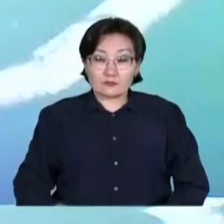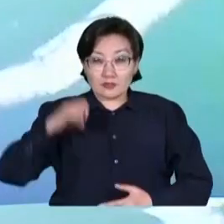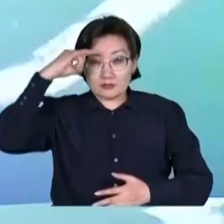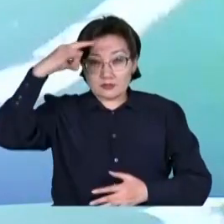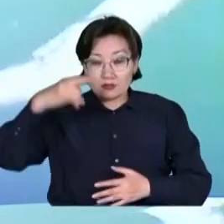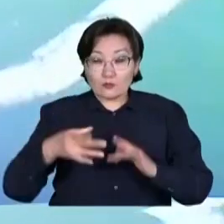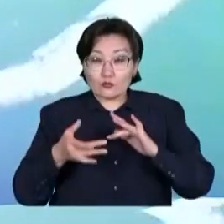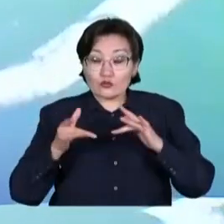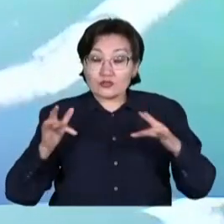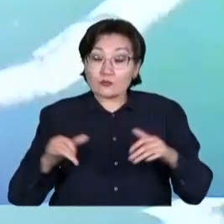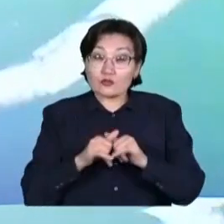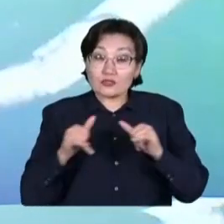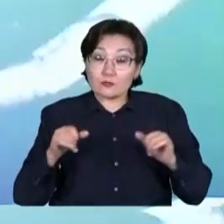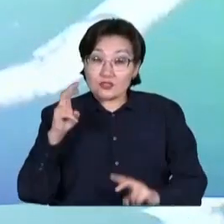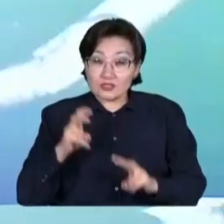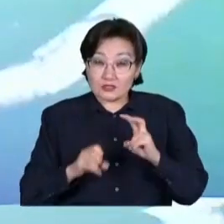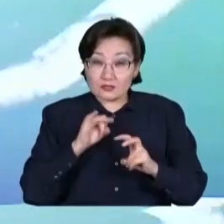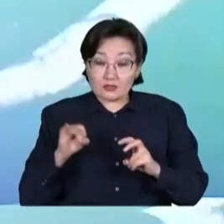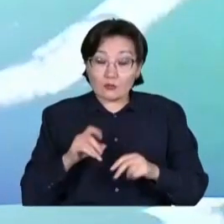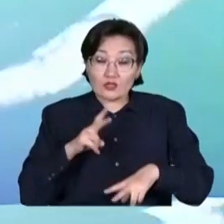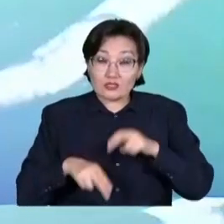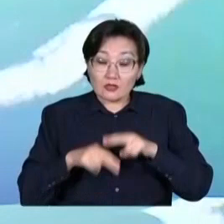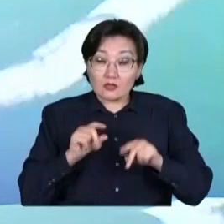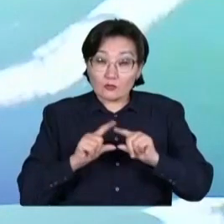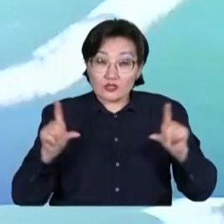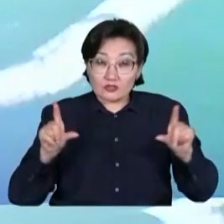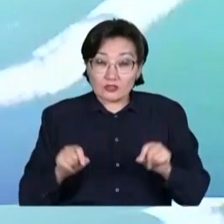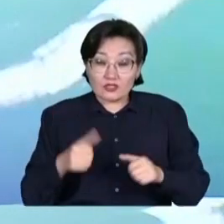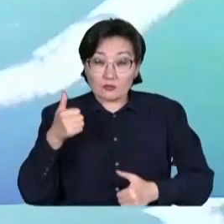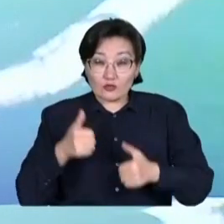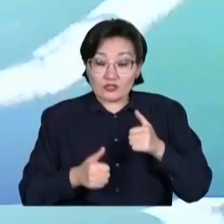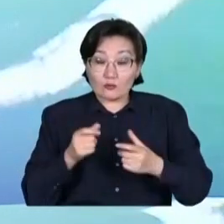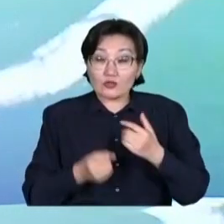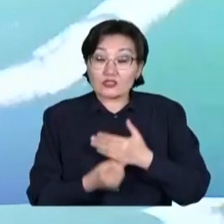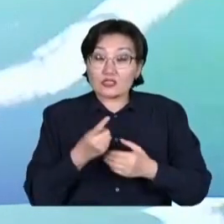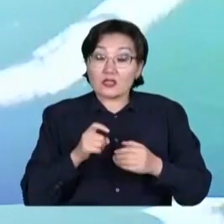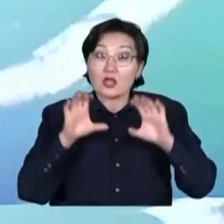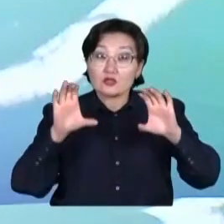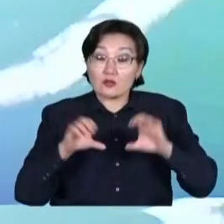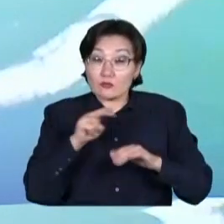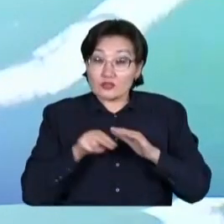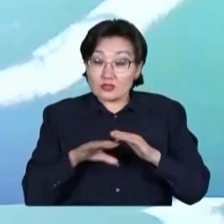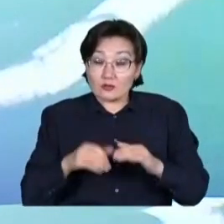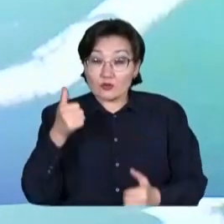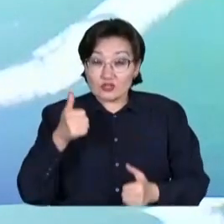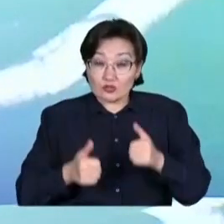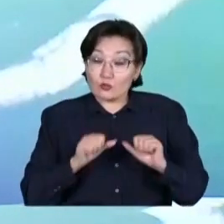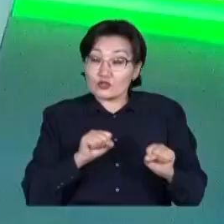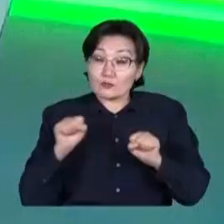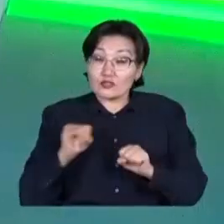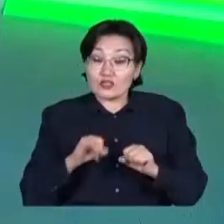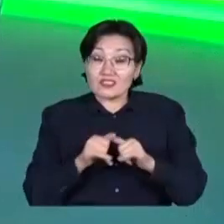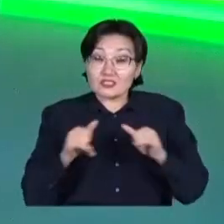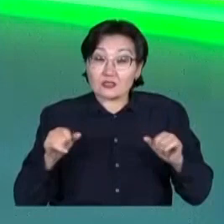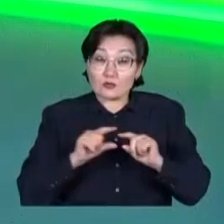Еліміздің цифрлық даму, өнеркәсіп және құрылыс ведомстволары бәсекелестік туралы заңға бағынбайды. Бәсекелестікті қорғау және